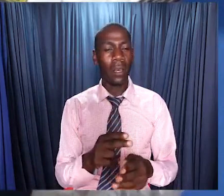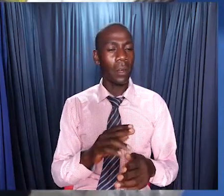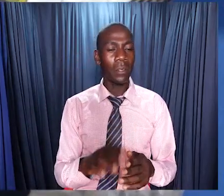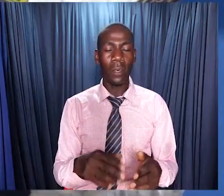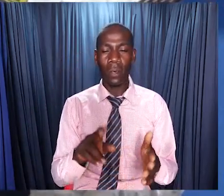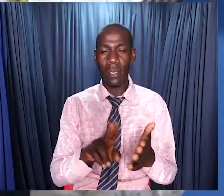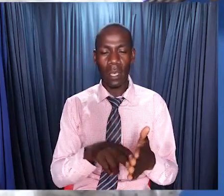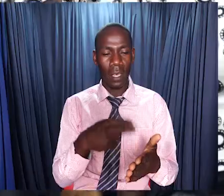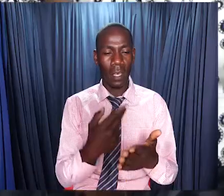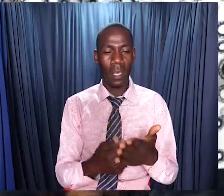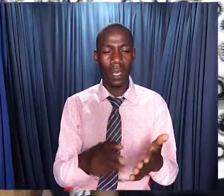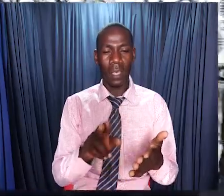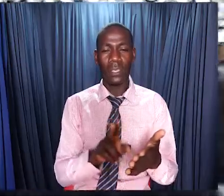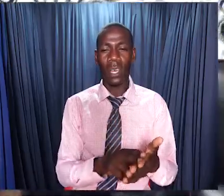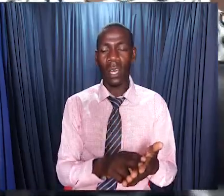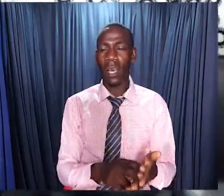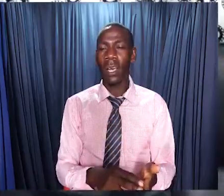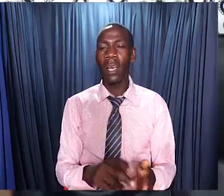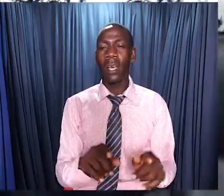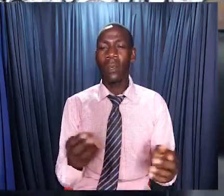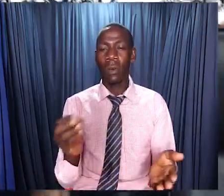Lakini twajikose